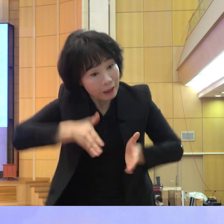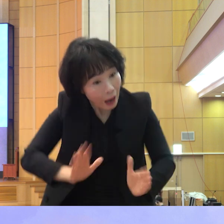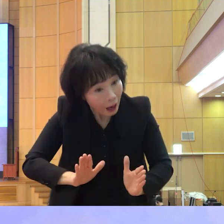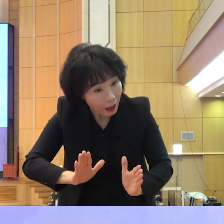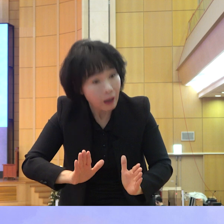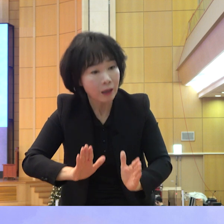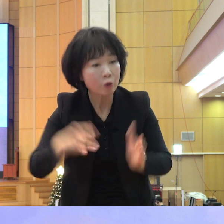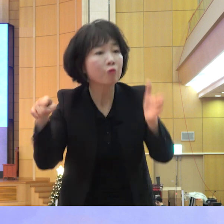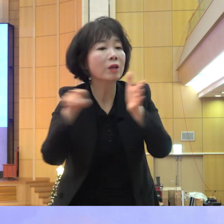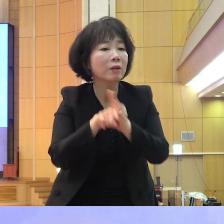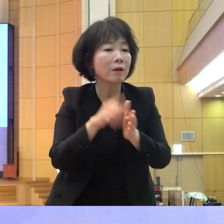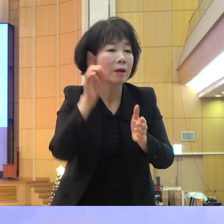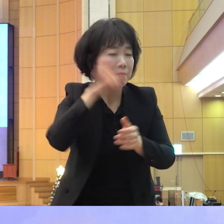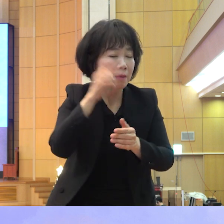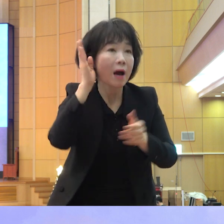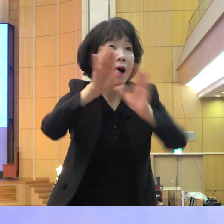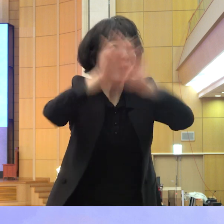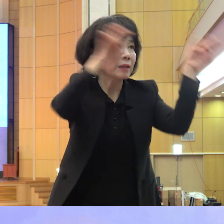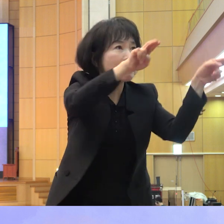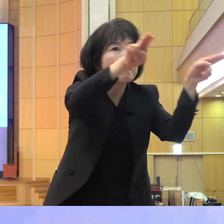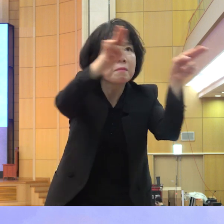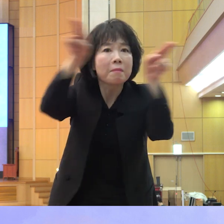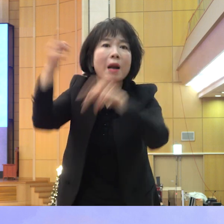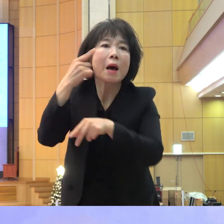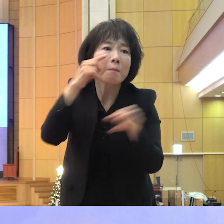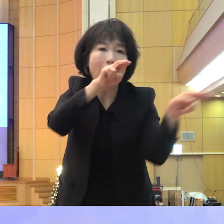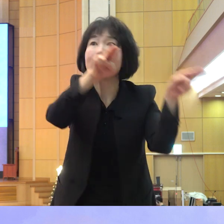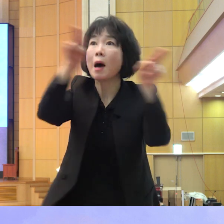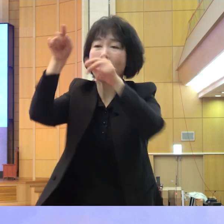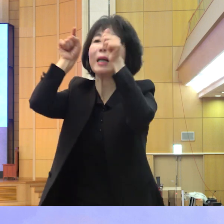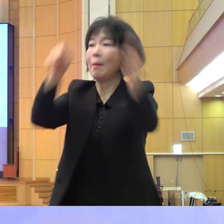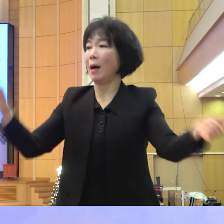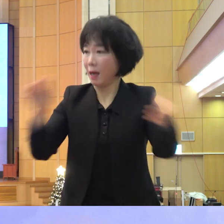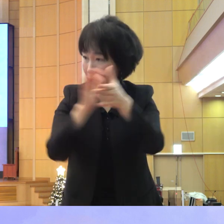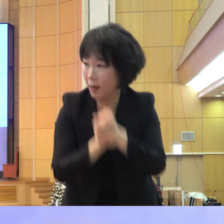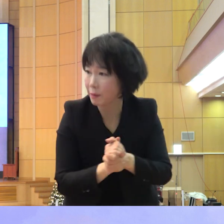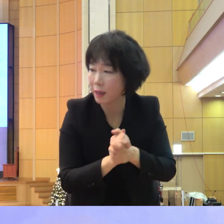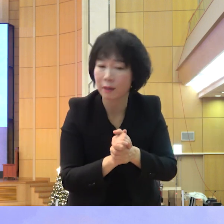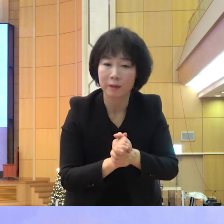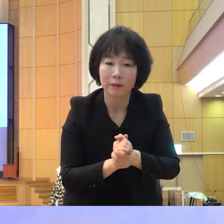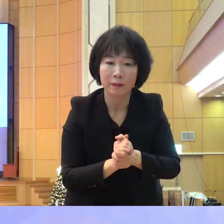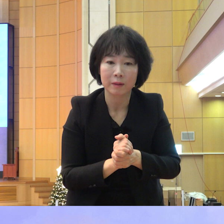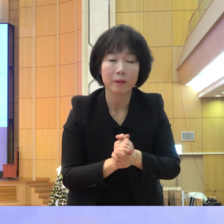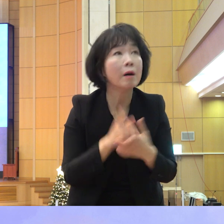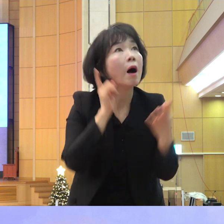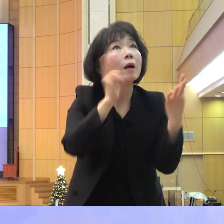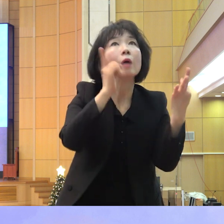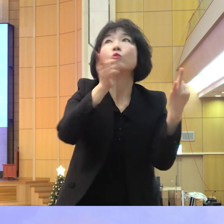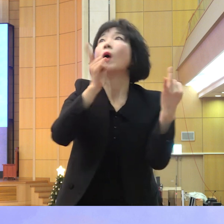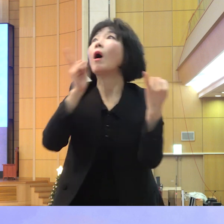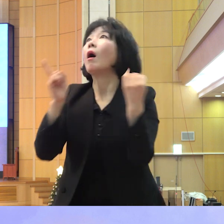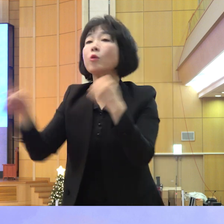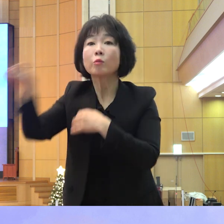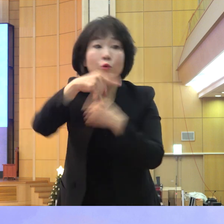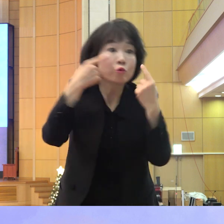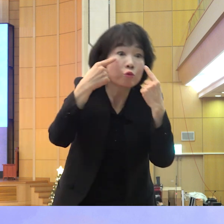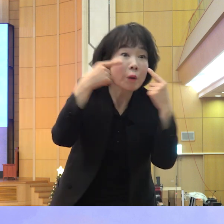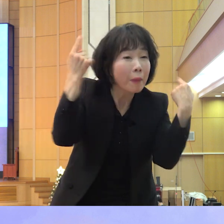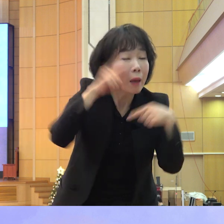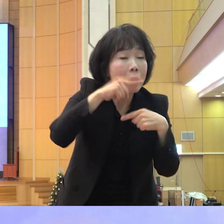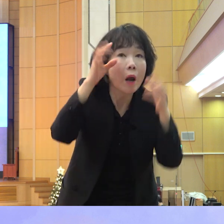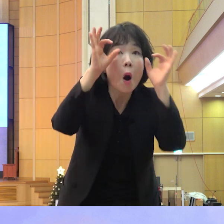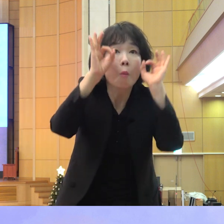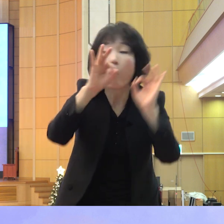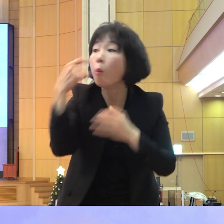하늘의 무별을 바라보게 한 거예요. 동서남북의 모래알을 바라보게 한 거예요. 세워보게 한 거예요. 그러니까 여러분 뭘 바라보냔 말이에요.